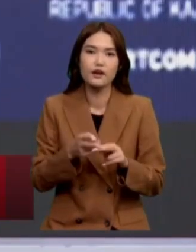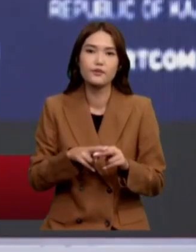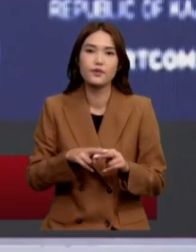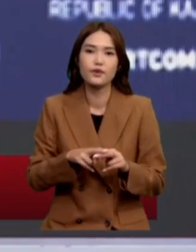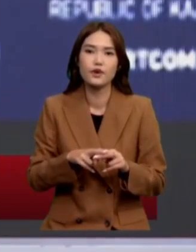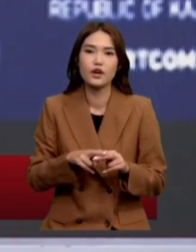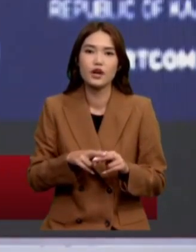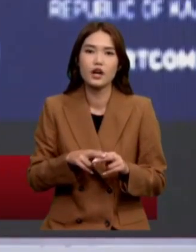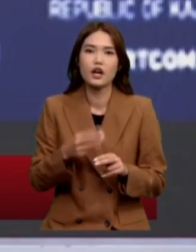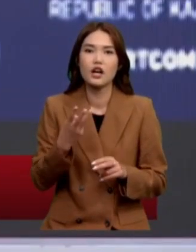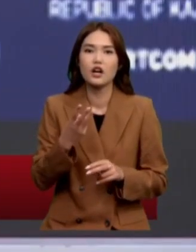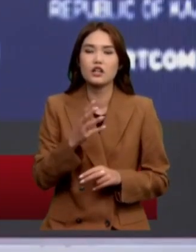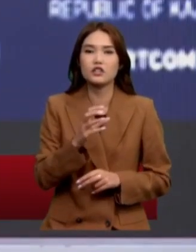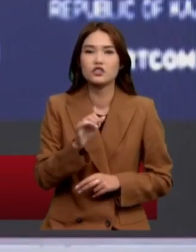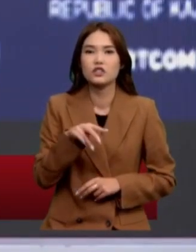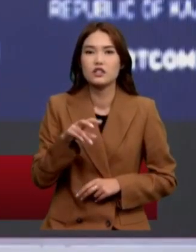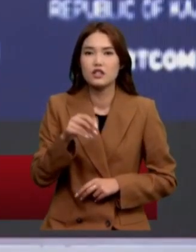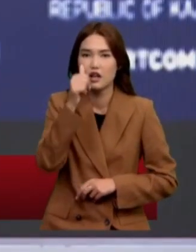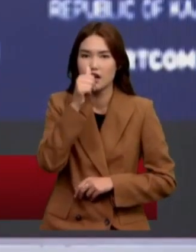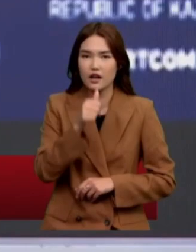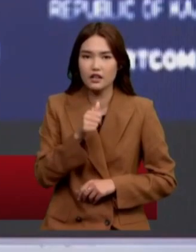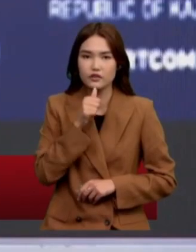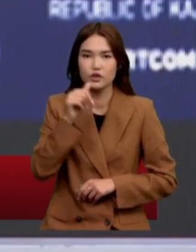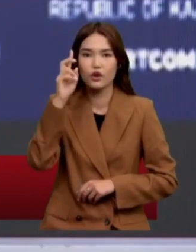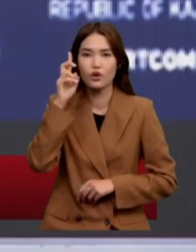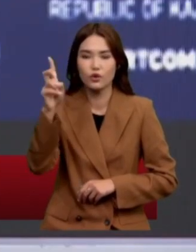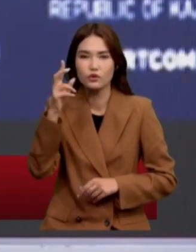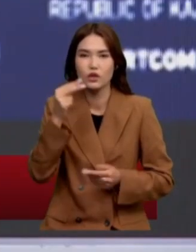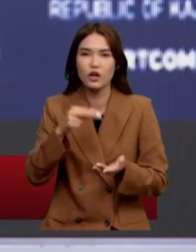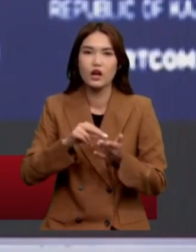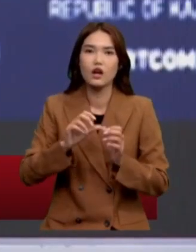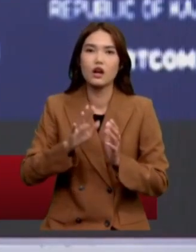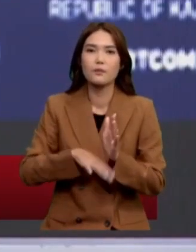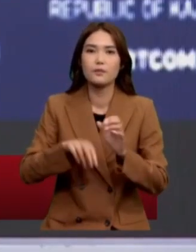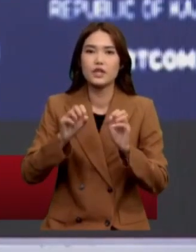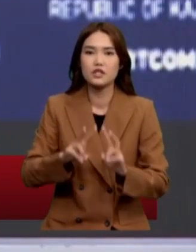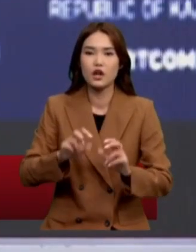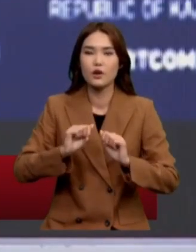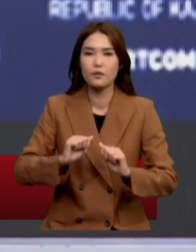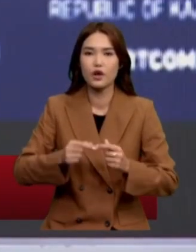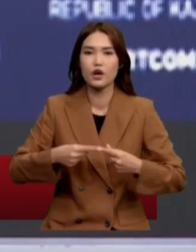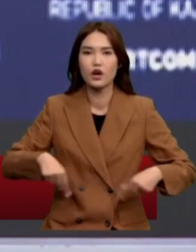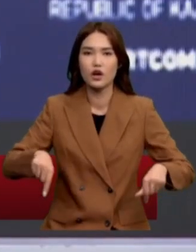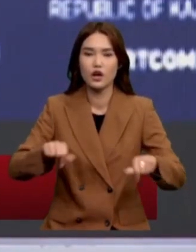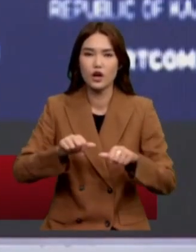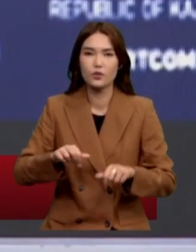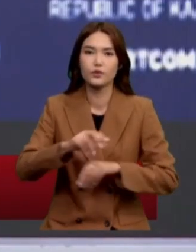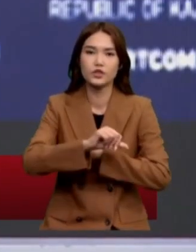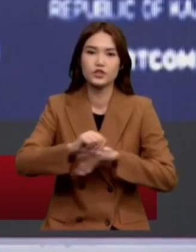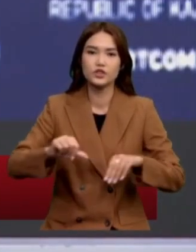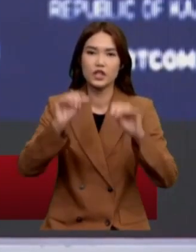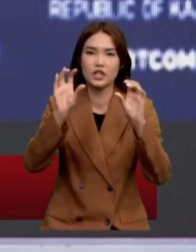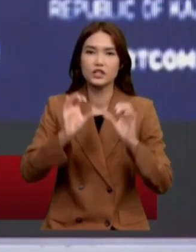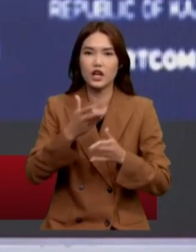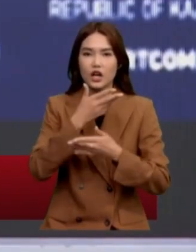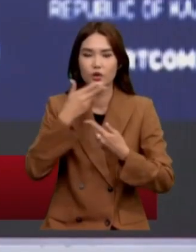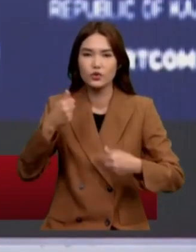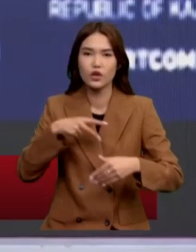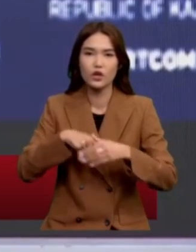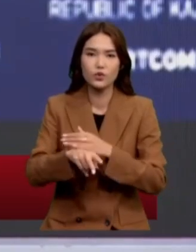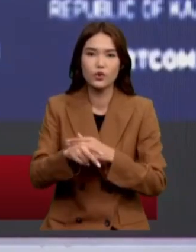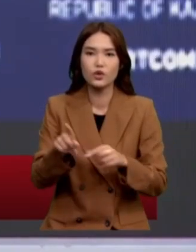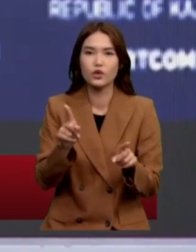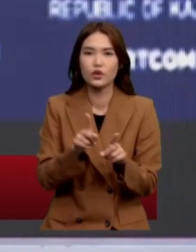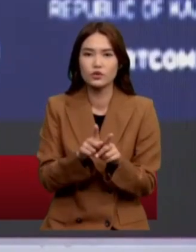жылдың шілде айында Ұлттық қауіпсіздік комитеті шекара қызметі Қазақстан-Ресей шекарасын заңсыз кесіп өту мүмкіндігін